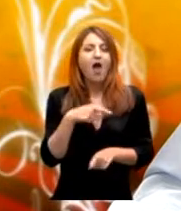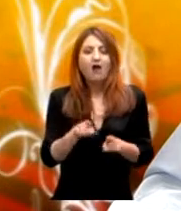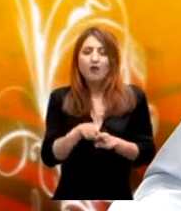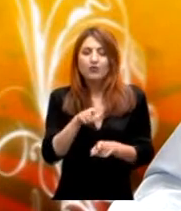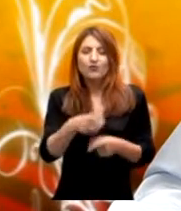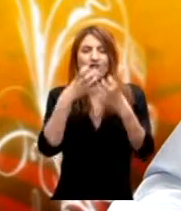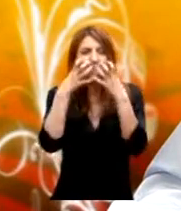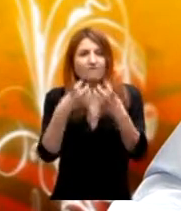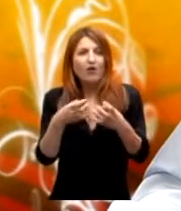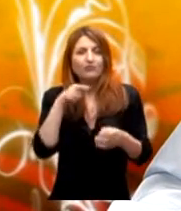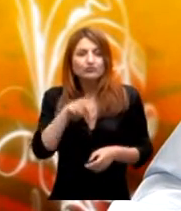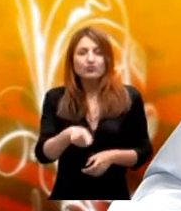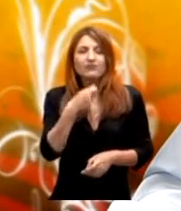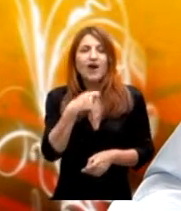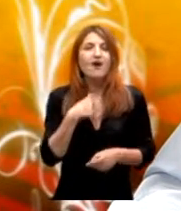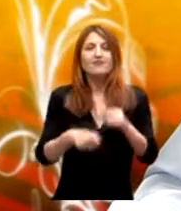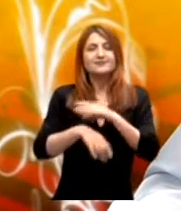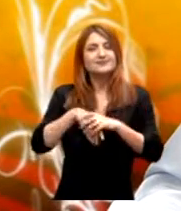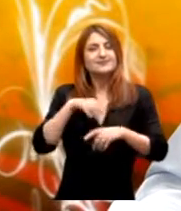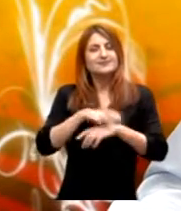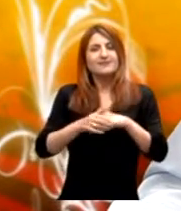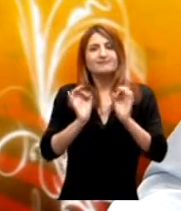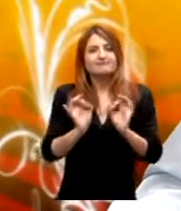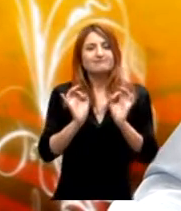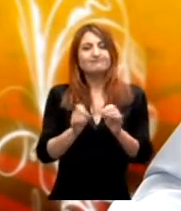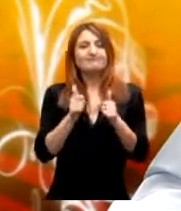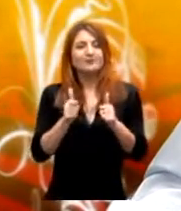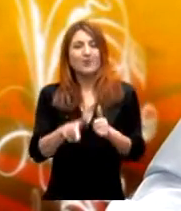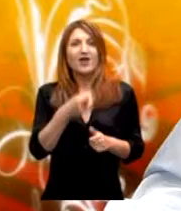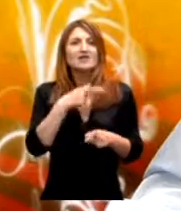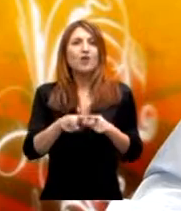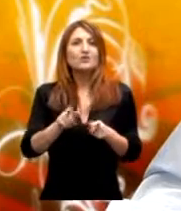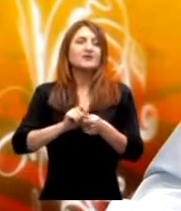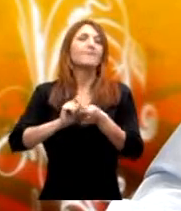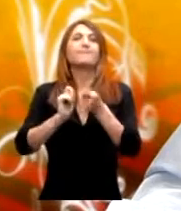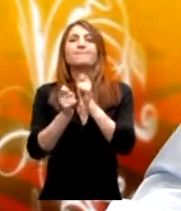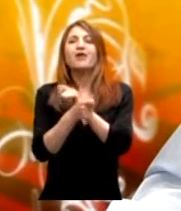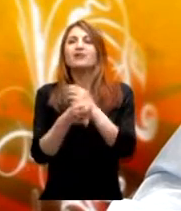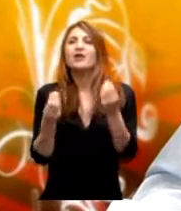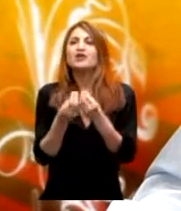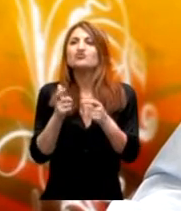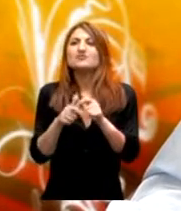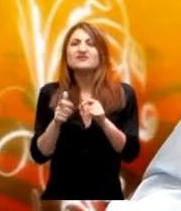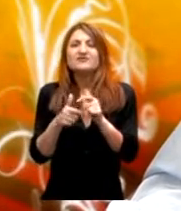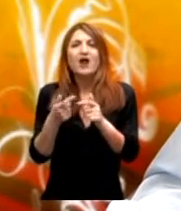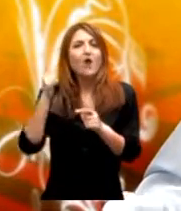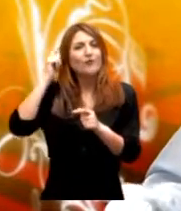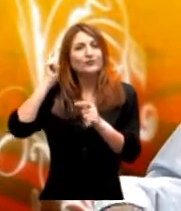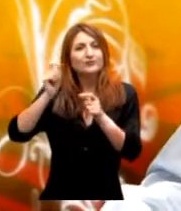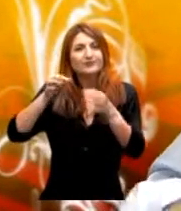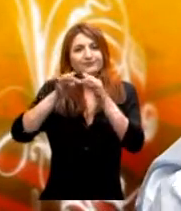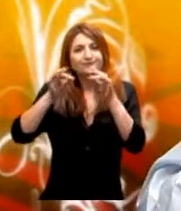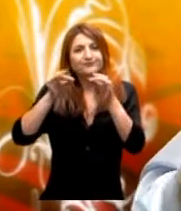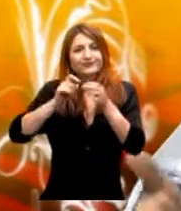volimo i da ta hrana zadovoljava, jer se mijenjaju nekakve stvari, neurotransmiteri u mozgu,